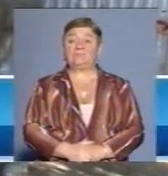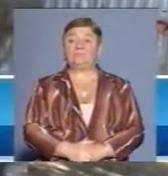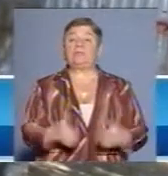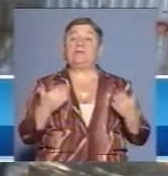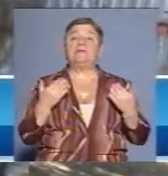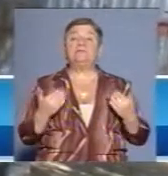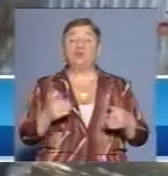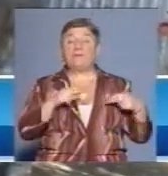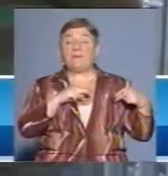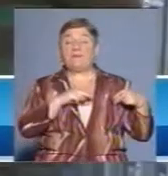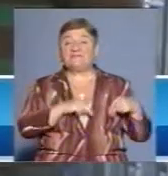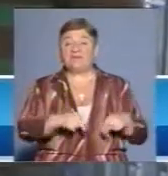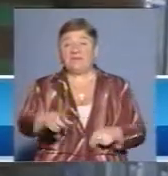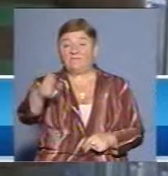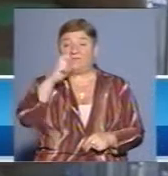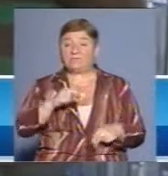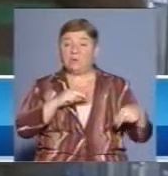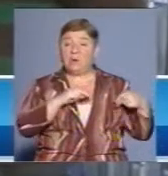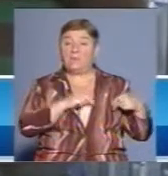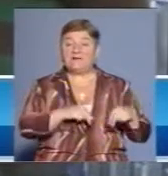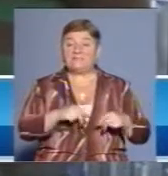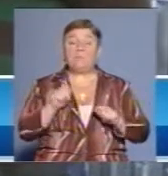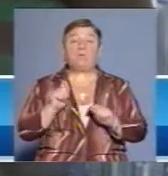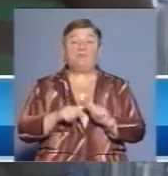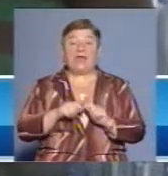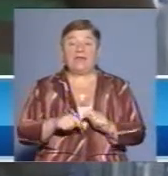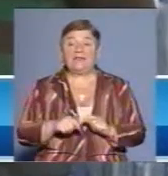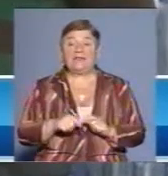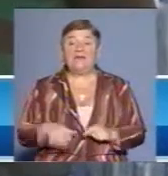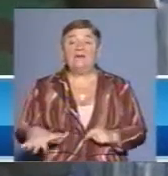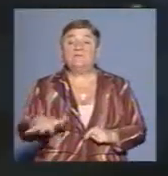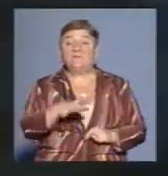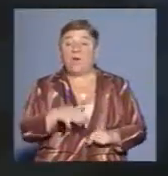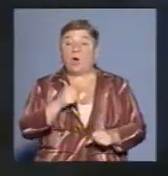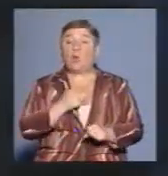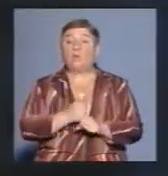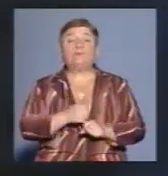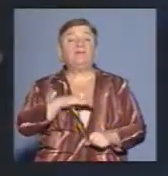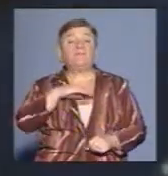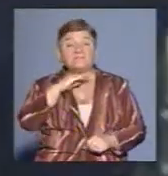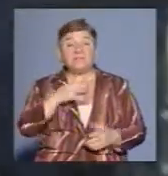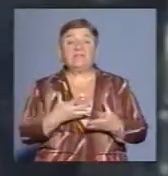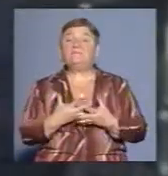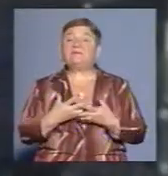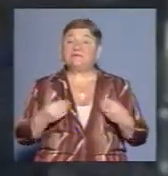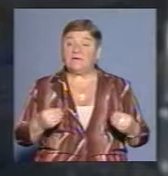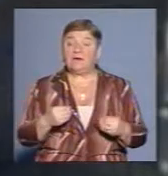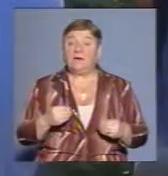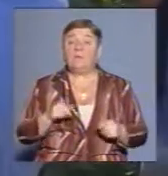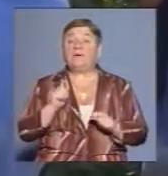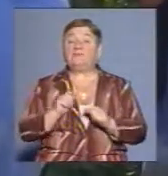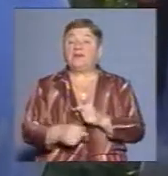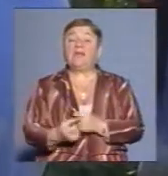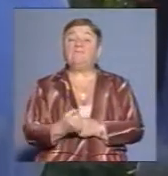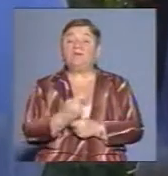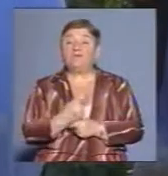Сьогодні працівники управління Держпраці перевіряли будівельний майданчик у Боздуському районі. Роботи там розпочалися навесні. Однак у ході перевірки виявлено